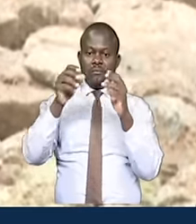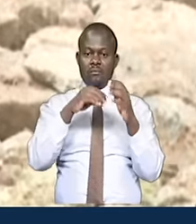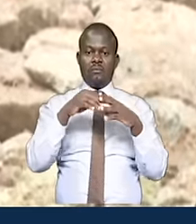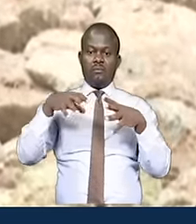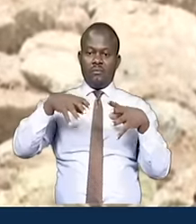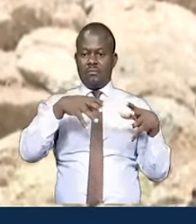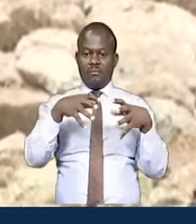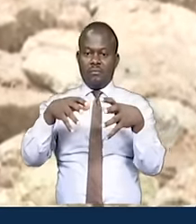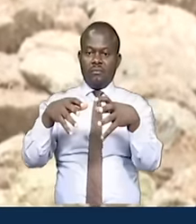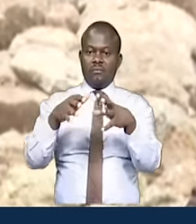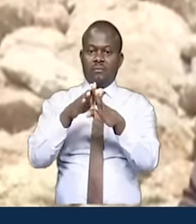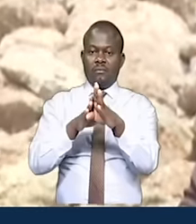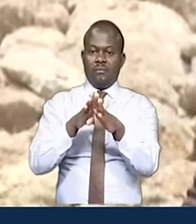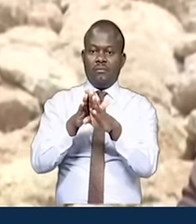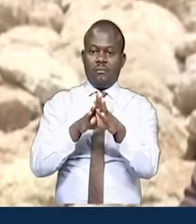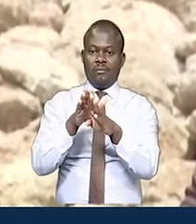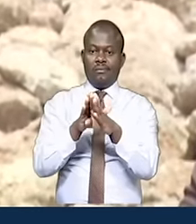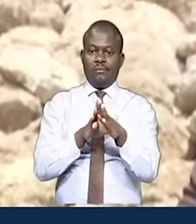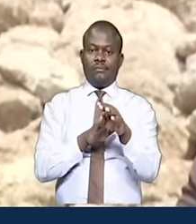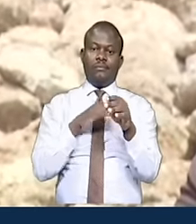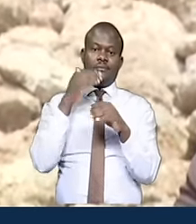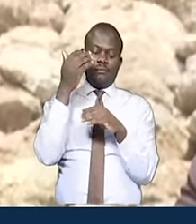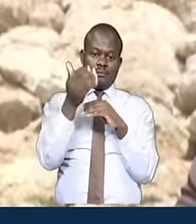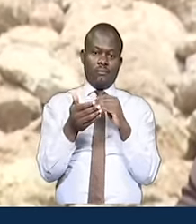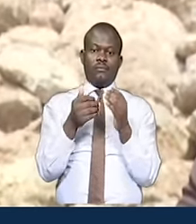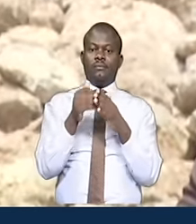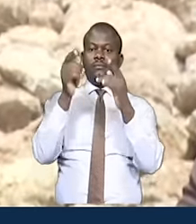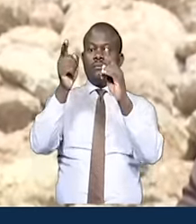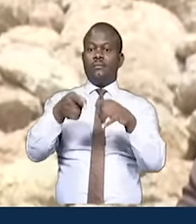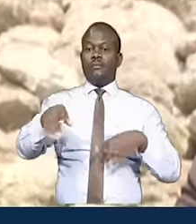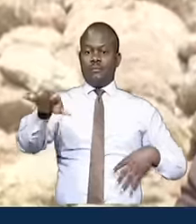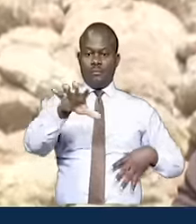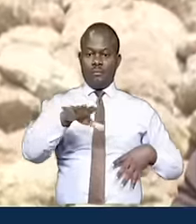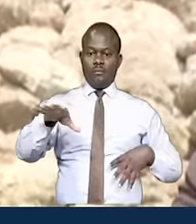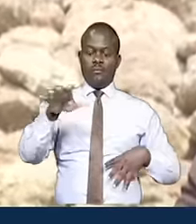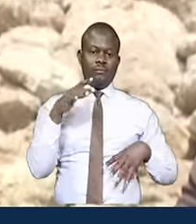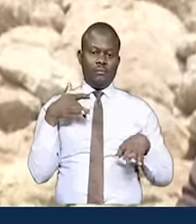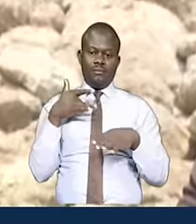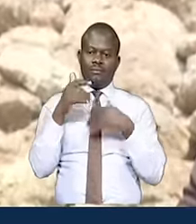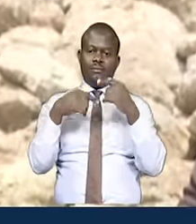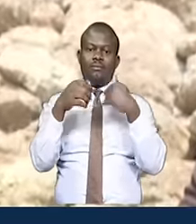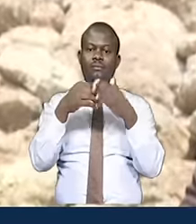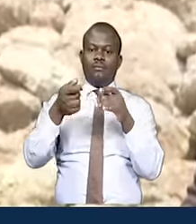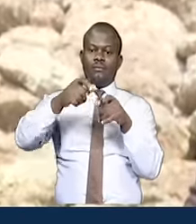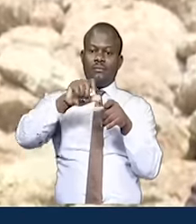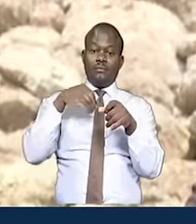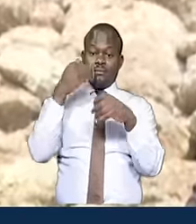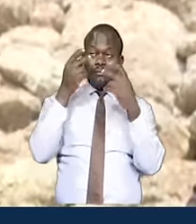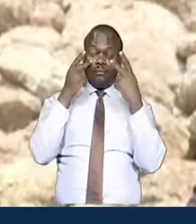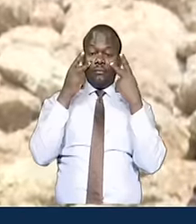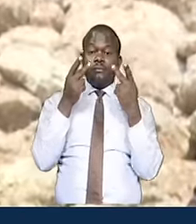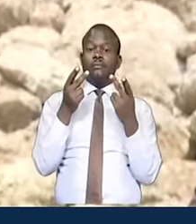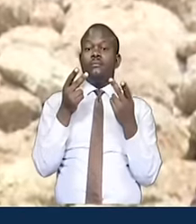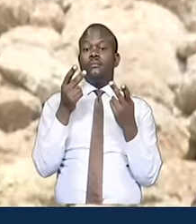biri kugenda bitenguka buhoro buhoro. Ubwo turabyuka tugeze hanze twumva bikomeje kwiyongera, turebye haruguru